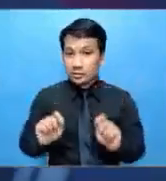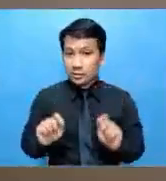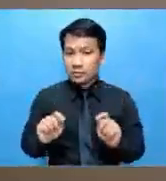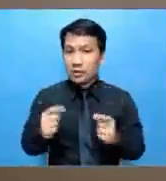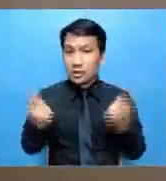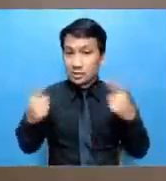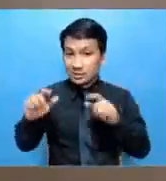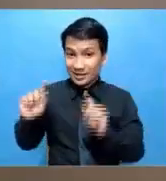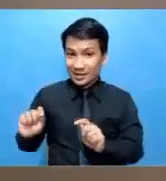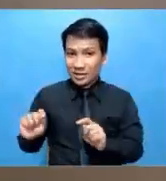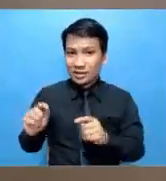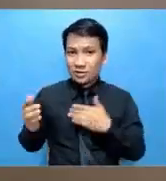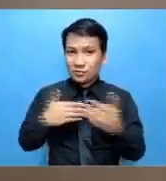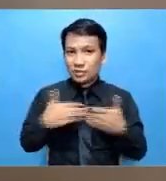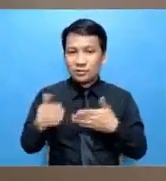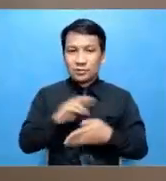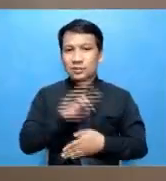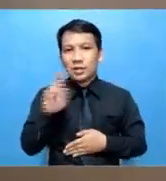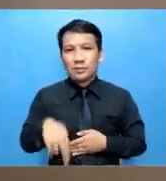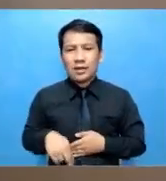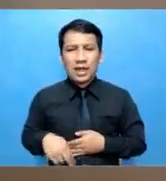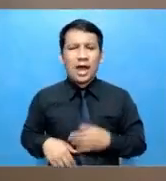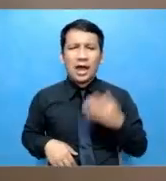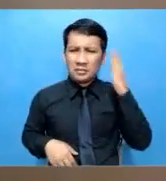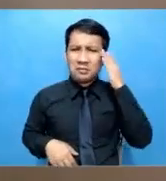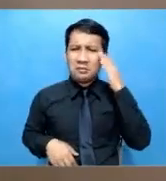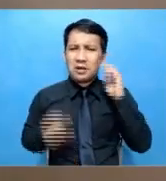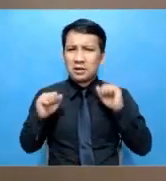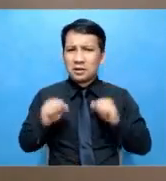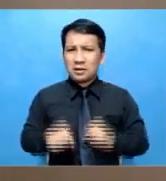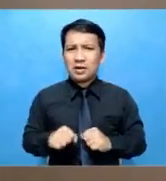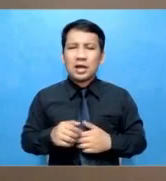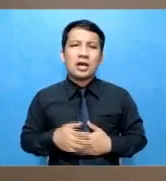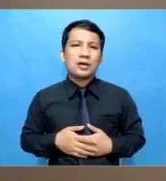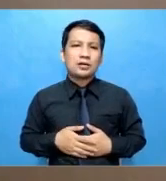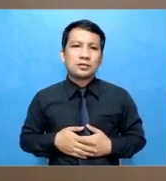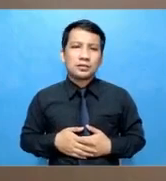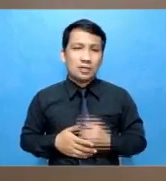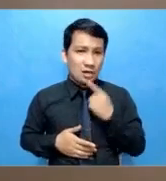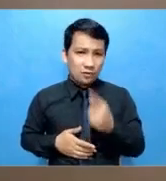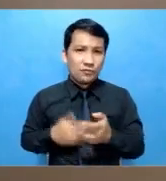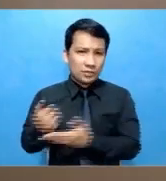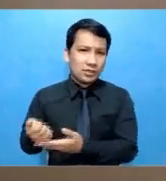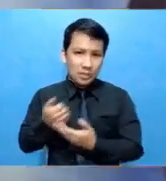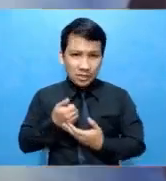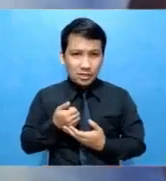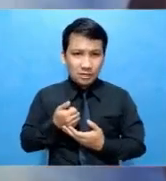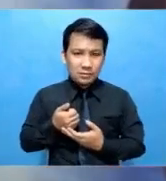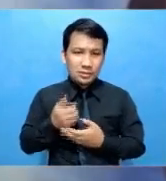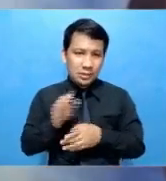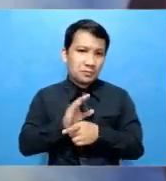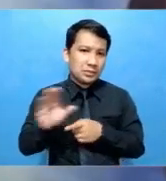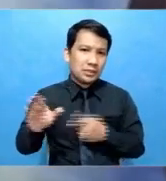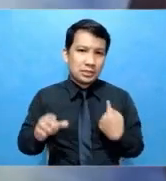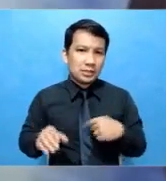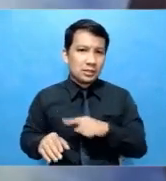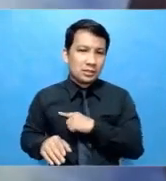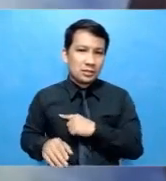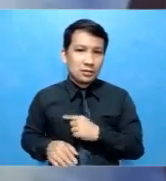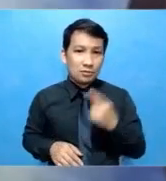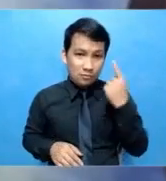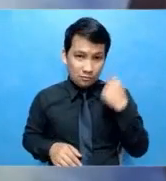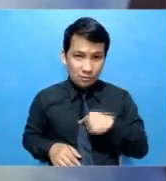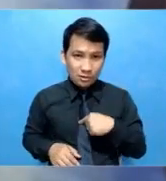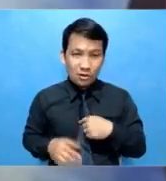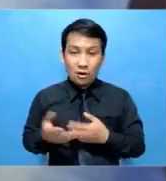maging resulta, alam po namin na it will really help us sa career po namin. Para sa akin po, gusto